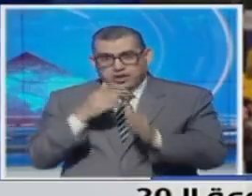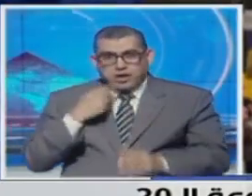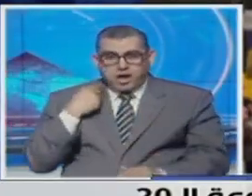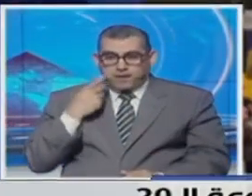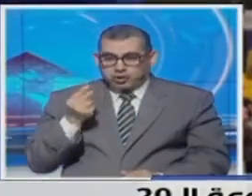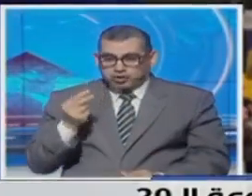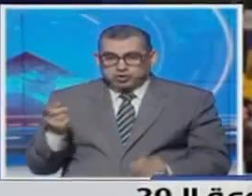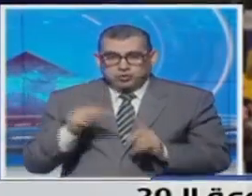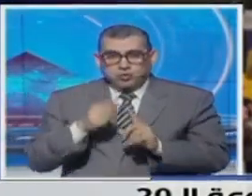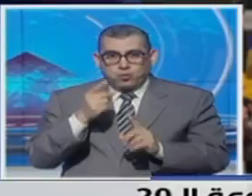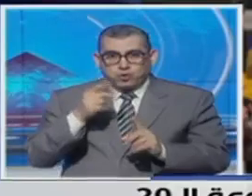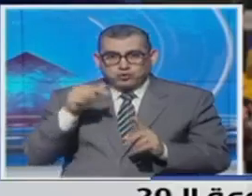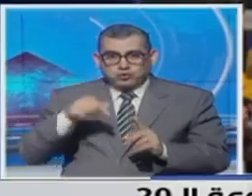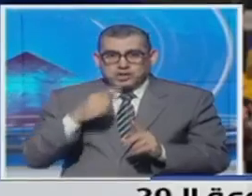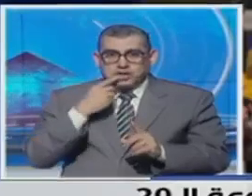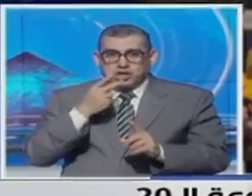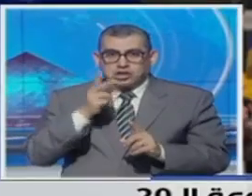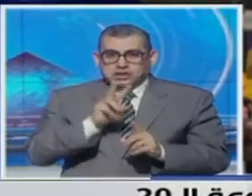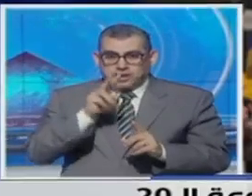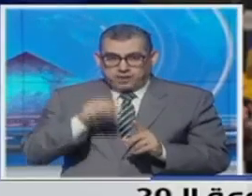يومي